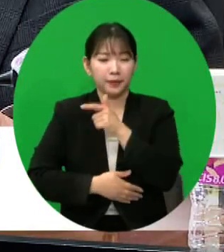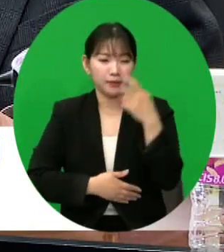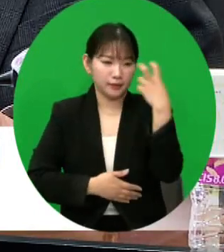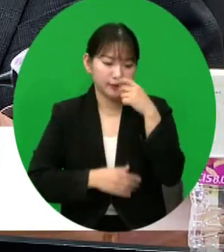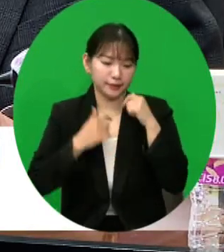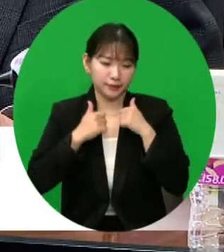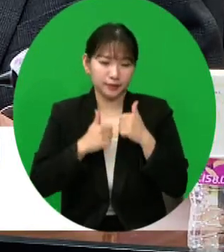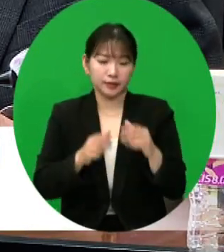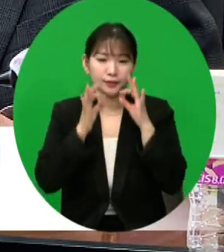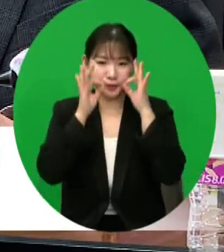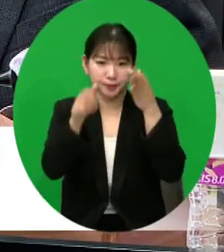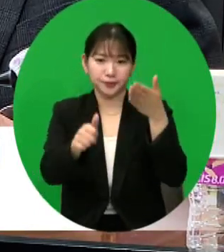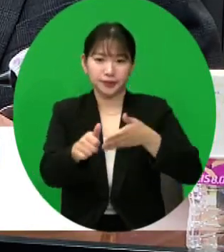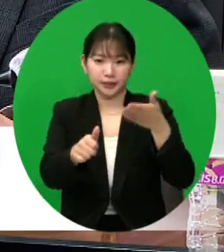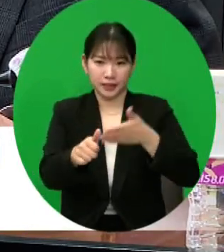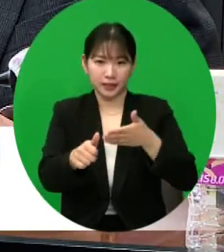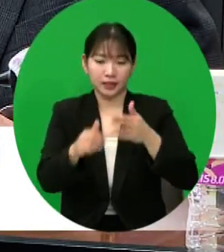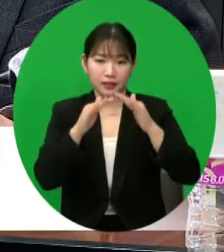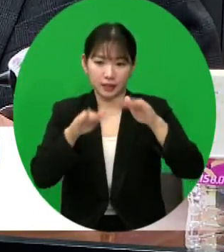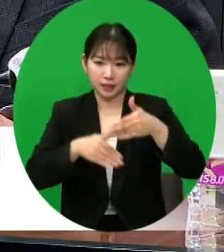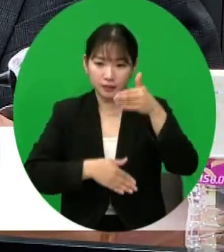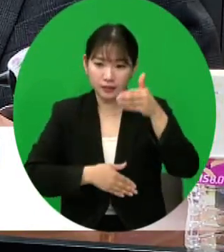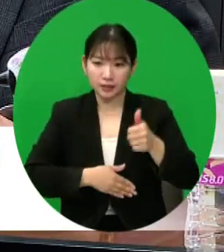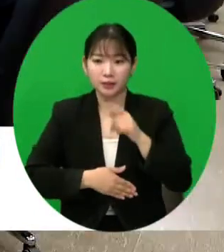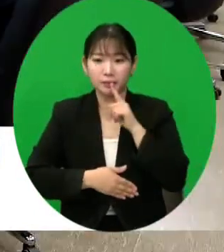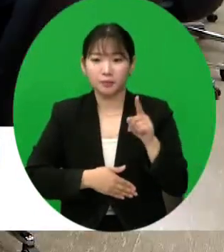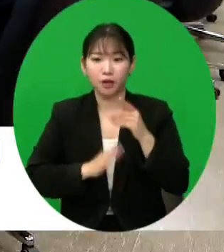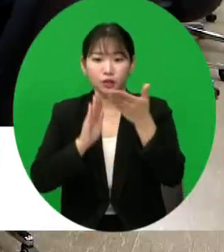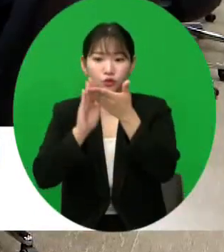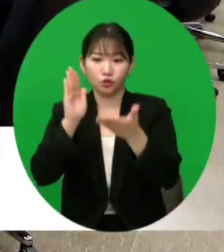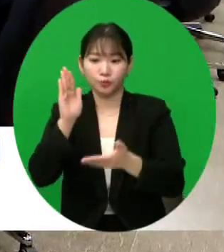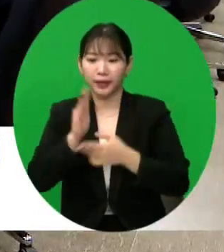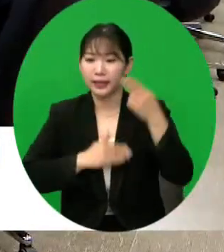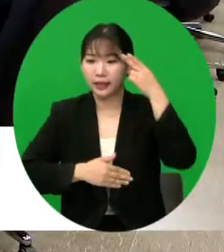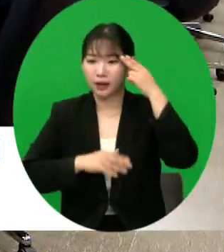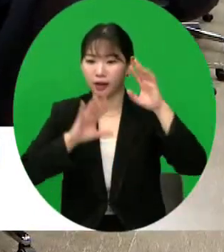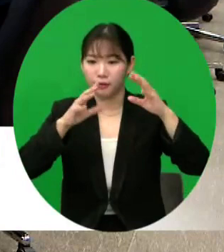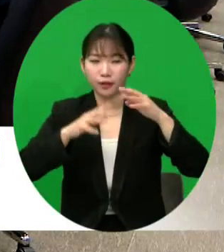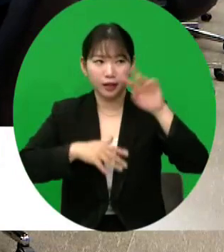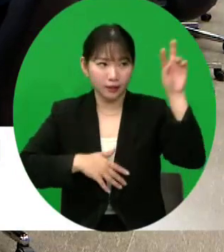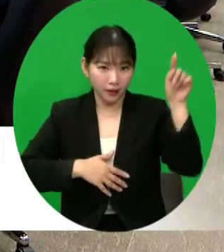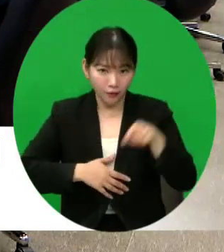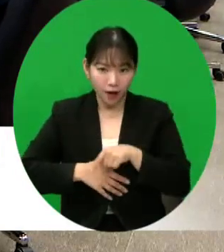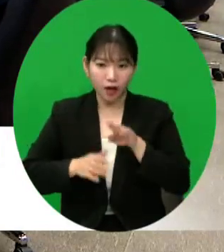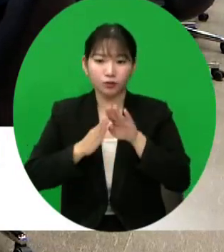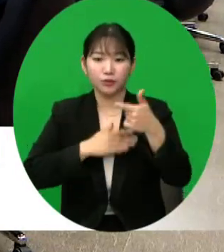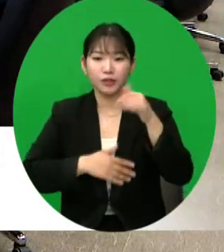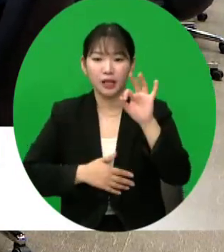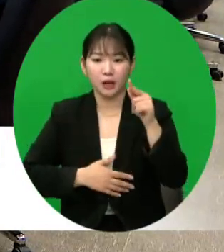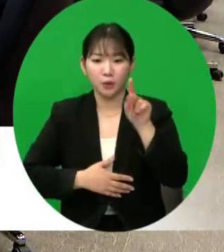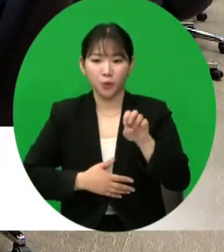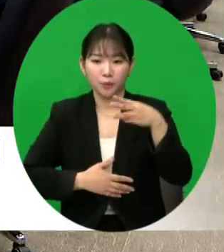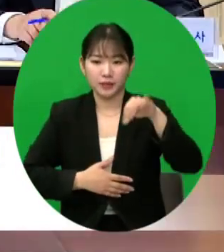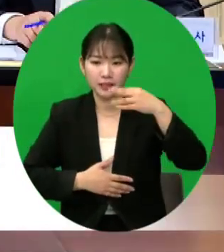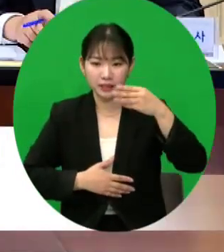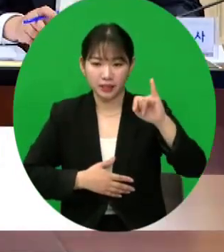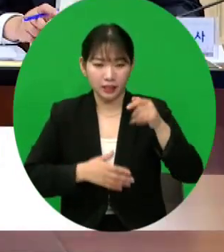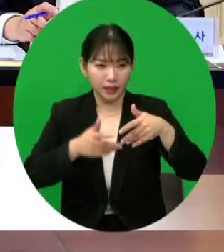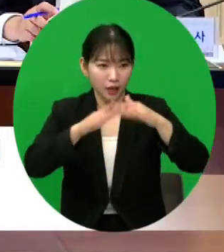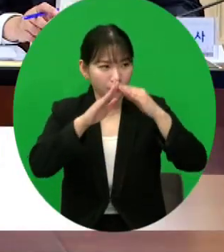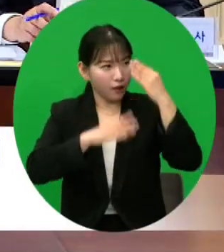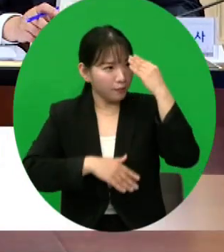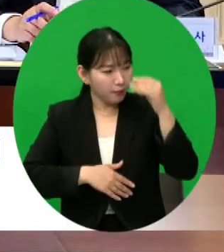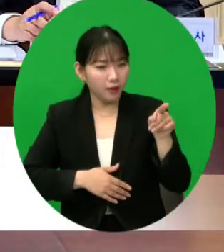것을 당부했습니다. 김 지사는 또 두바이와 사우디아라비아 순방을 통해 네옴시티 건설 등 대혁신 모델을